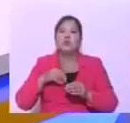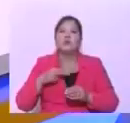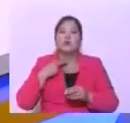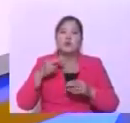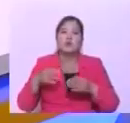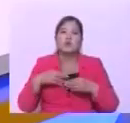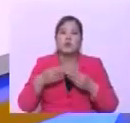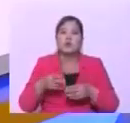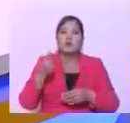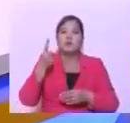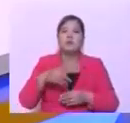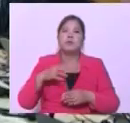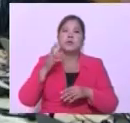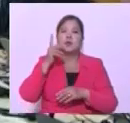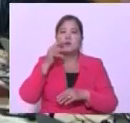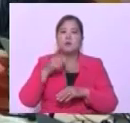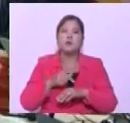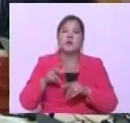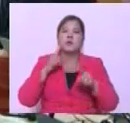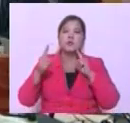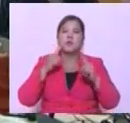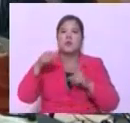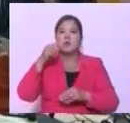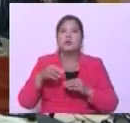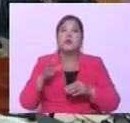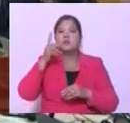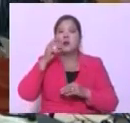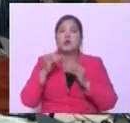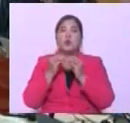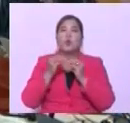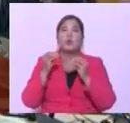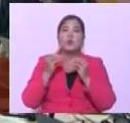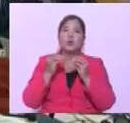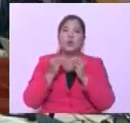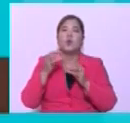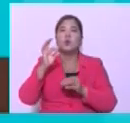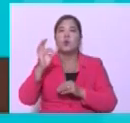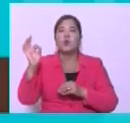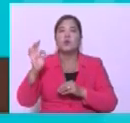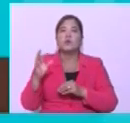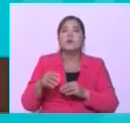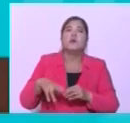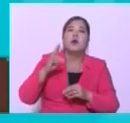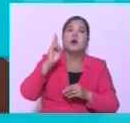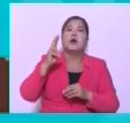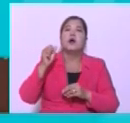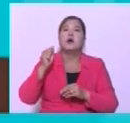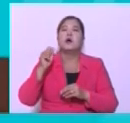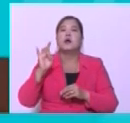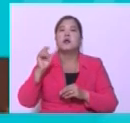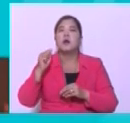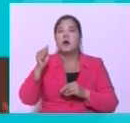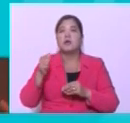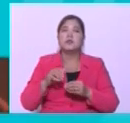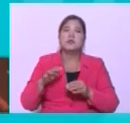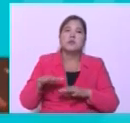бір сағат бұрын өткен брифингте айтылды. Сағат 10:00-дегі есеп бойынша Қарағанды облысының тұрғындары белсенді. Өңір халқының